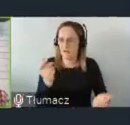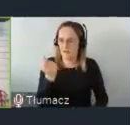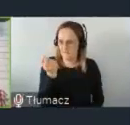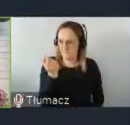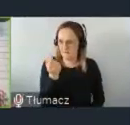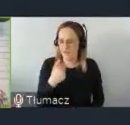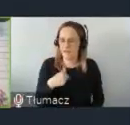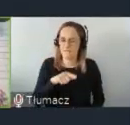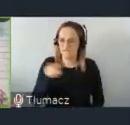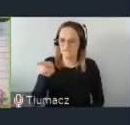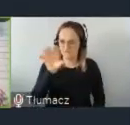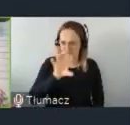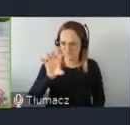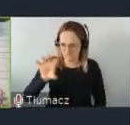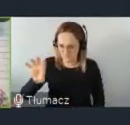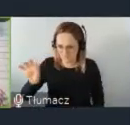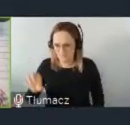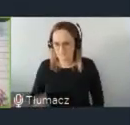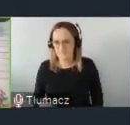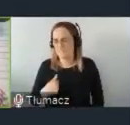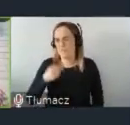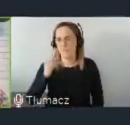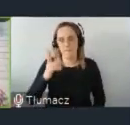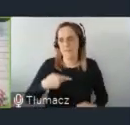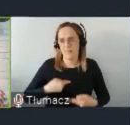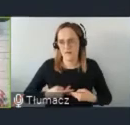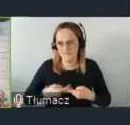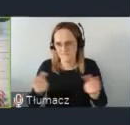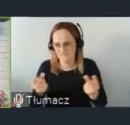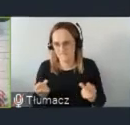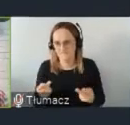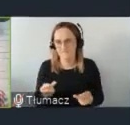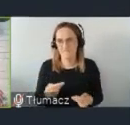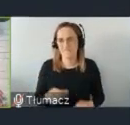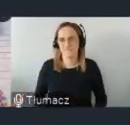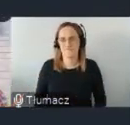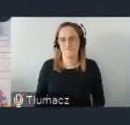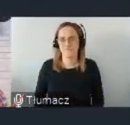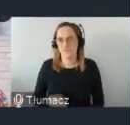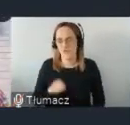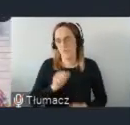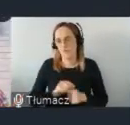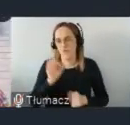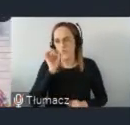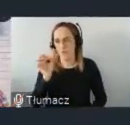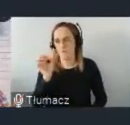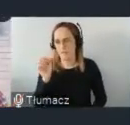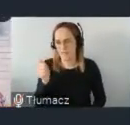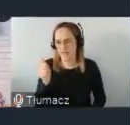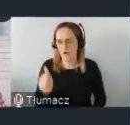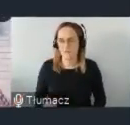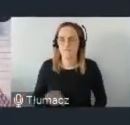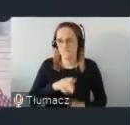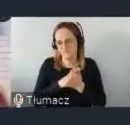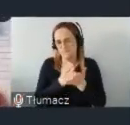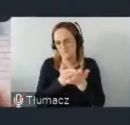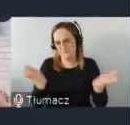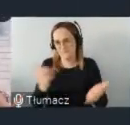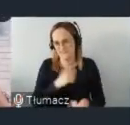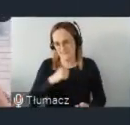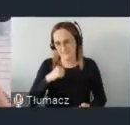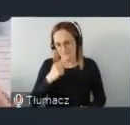ten filmik na Vimeo. Nie będę go udostępniał specjalnie, bo pewnie jest bardzo dobrej jakości, więc proszę, żebyście zobaczyli.